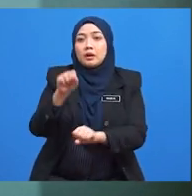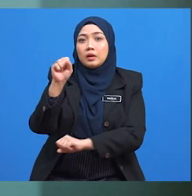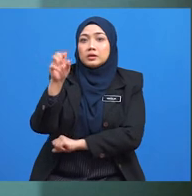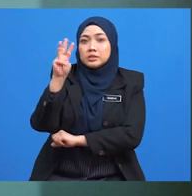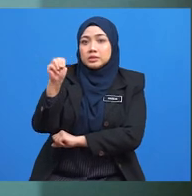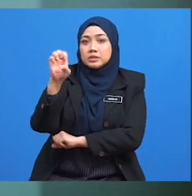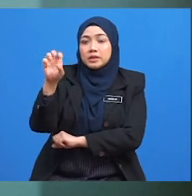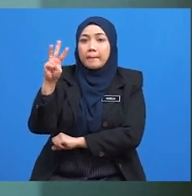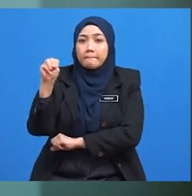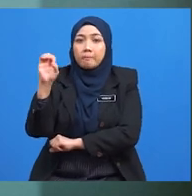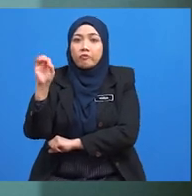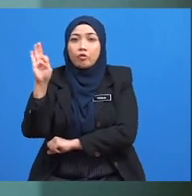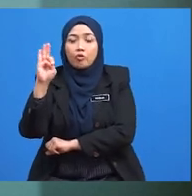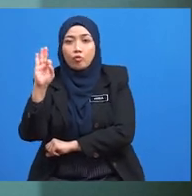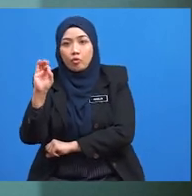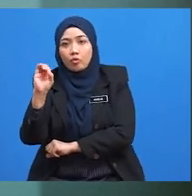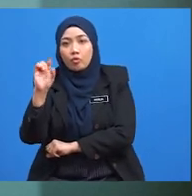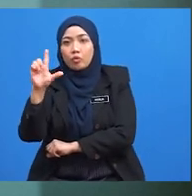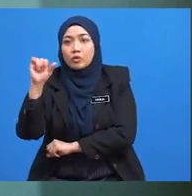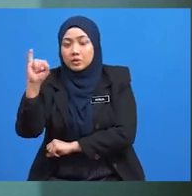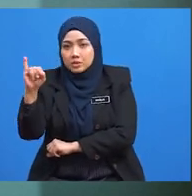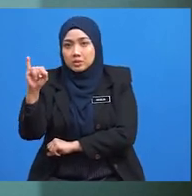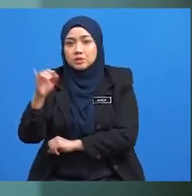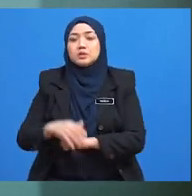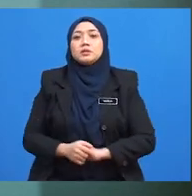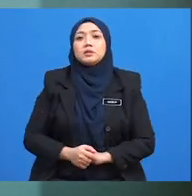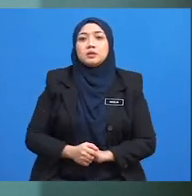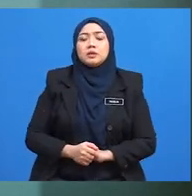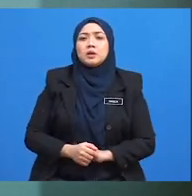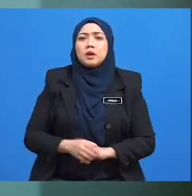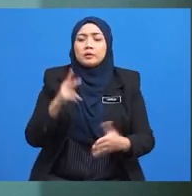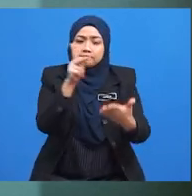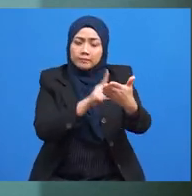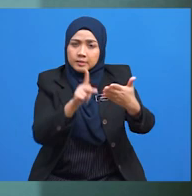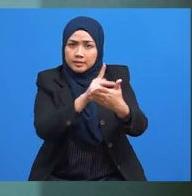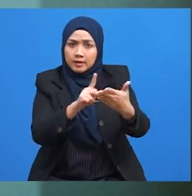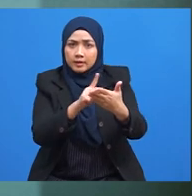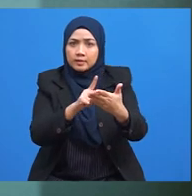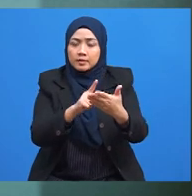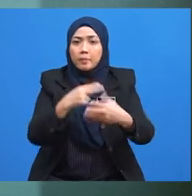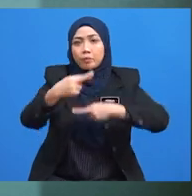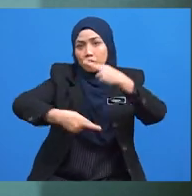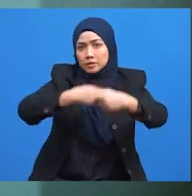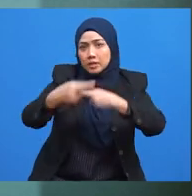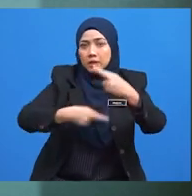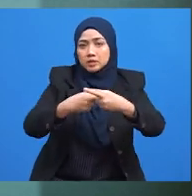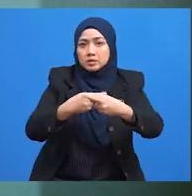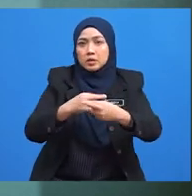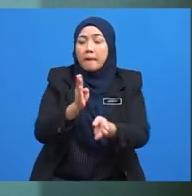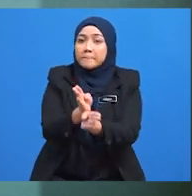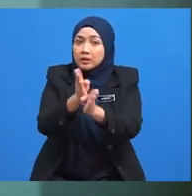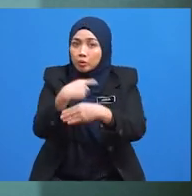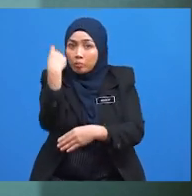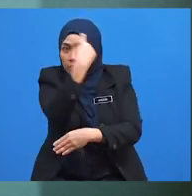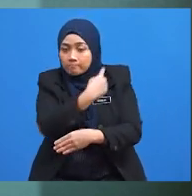berkait rapat dengan tanah dan batuan atau kajian saling kaitan proses dan bentuk muka bumi.